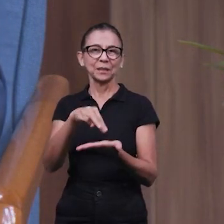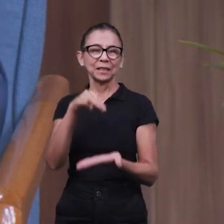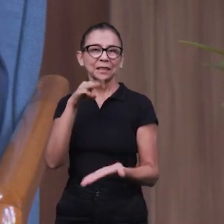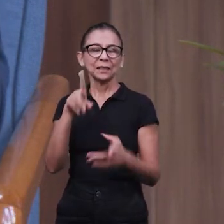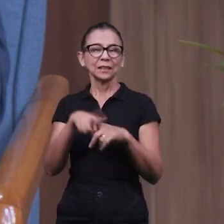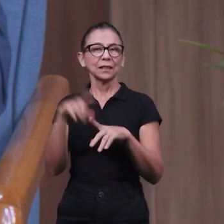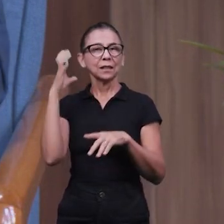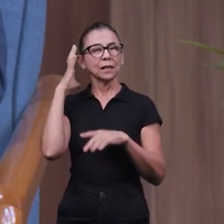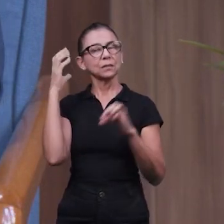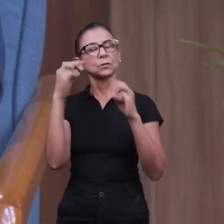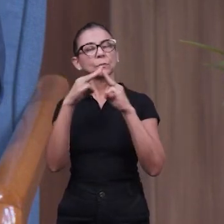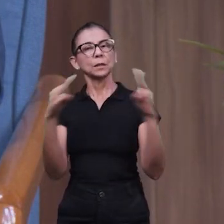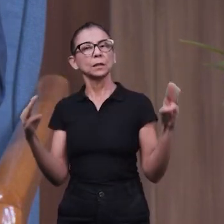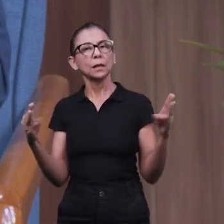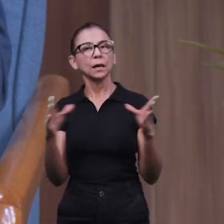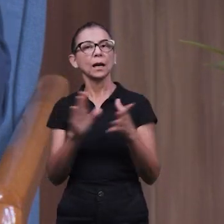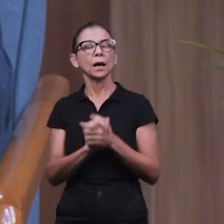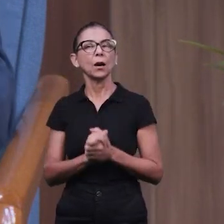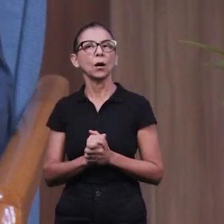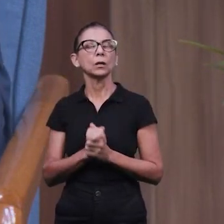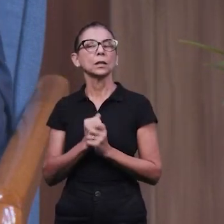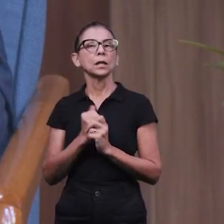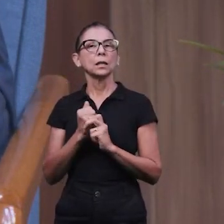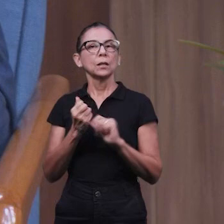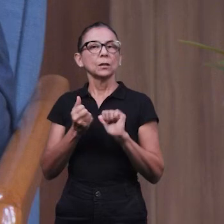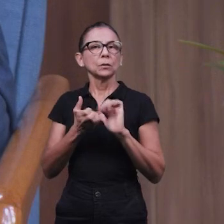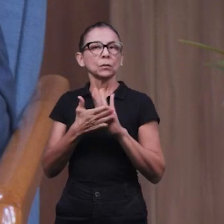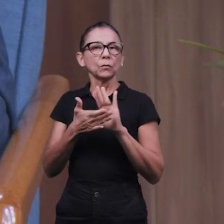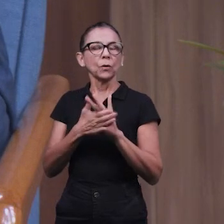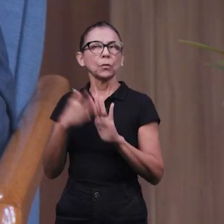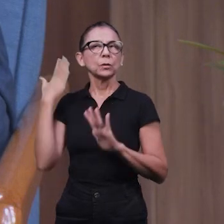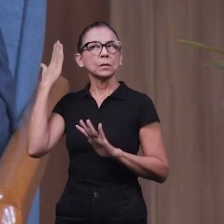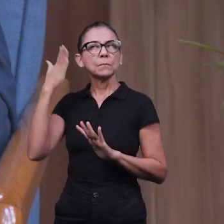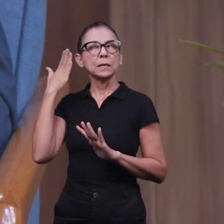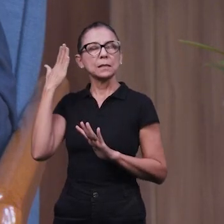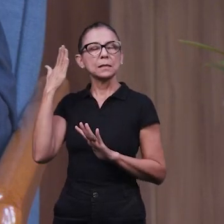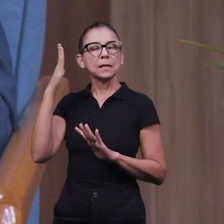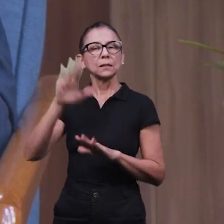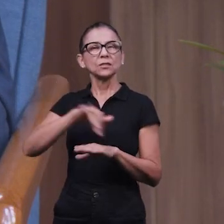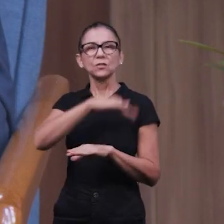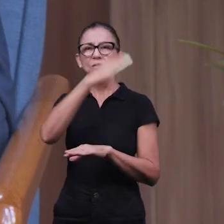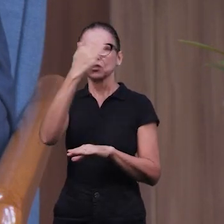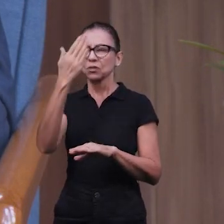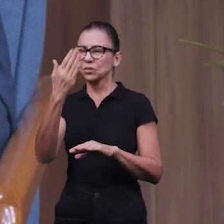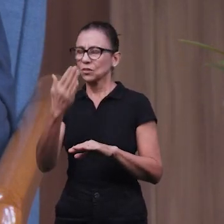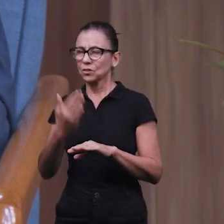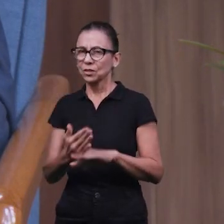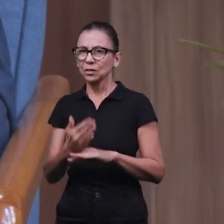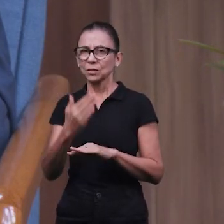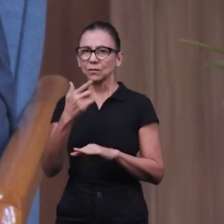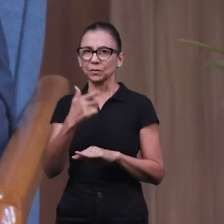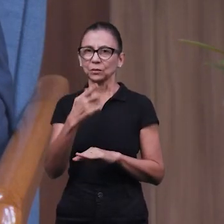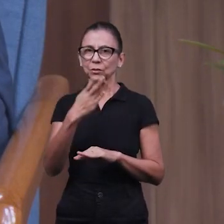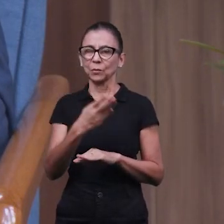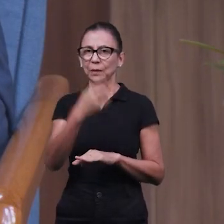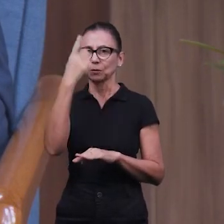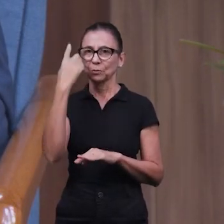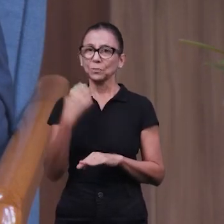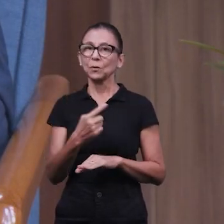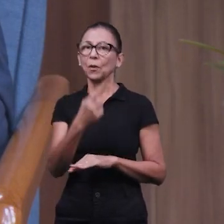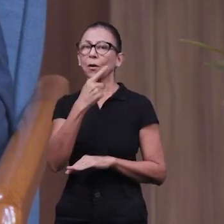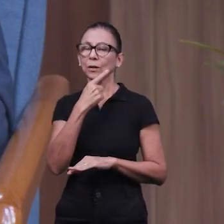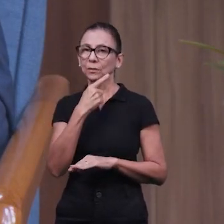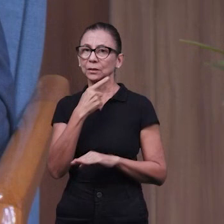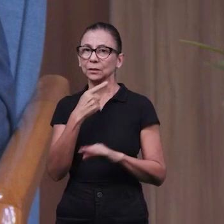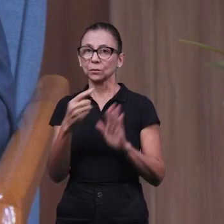chrétienne Maranatha et aussi de la radio Manaïm. Écoutez des louanges et messages bibliques 24 heures par jour et